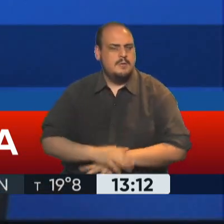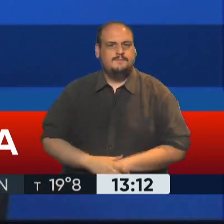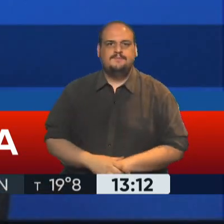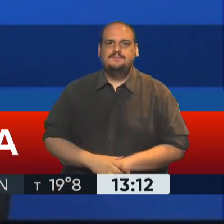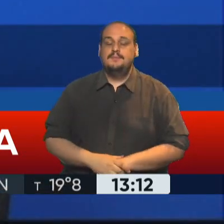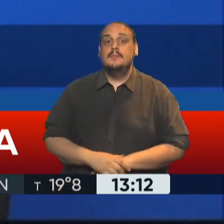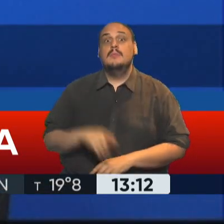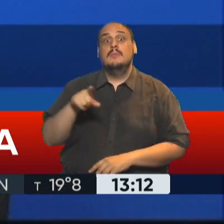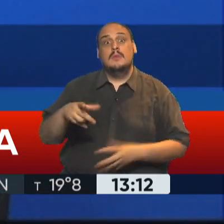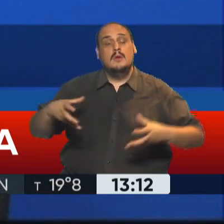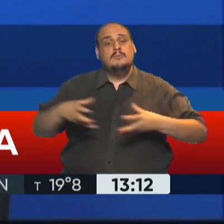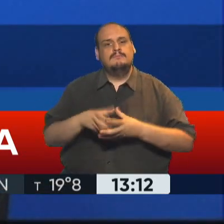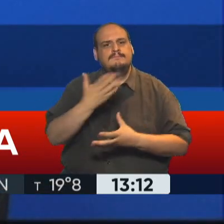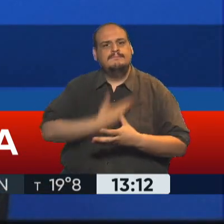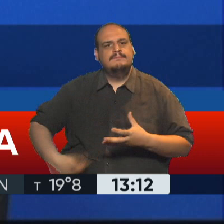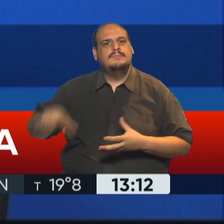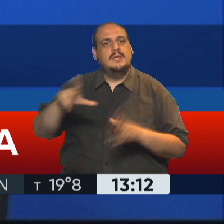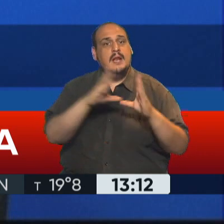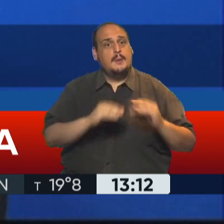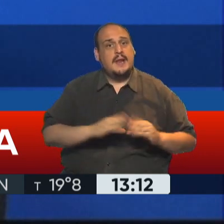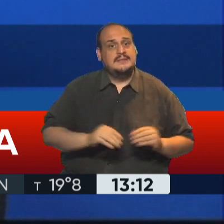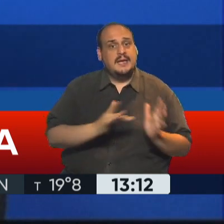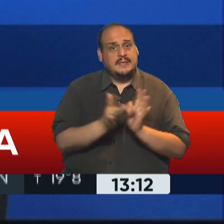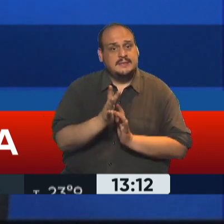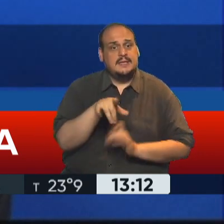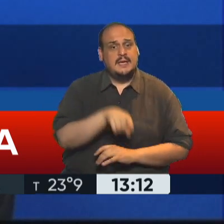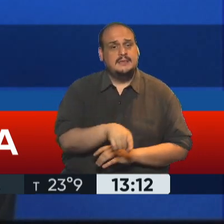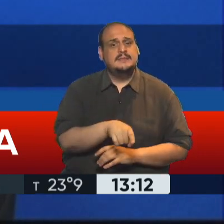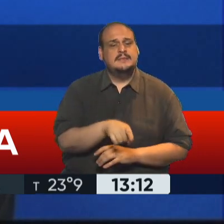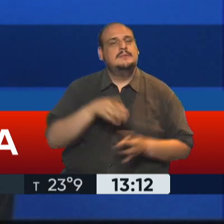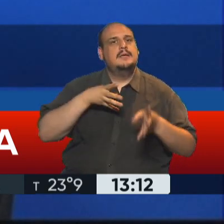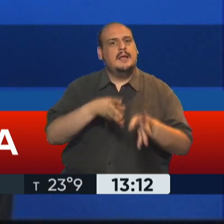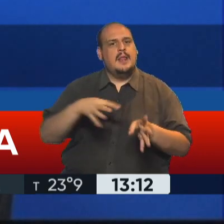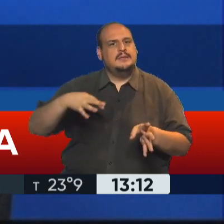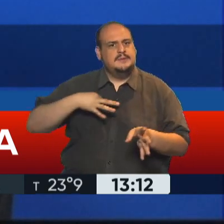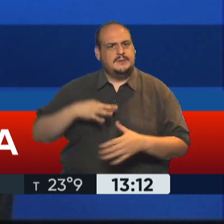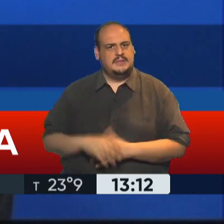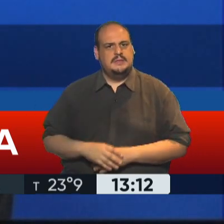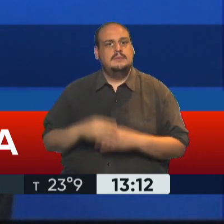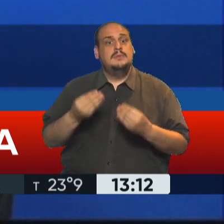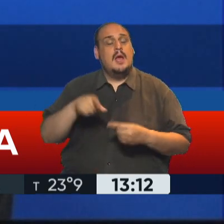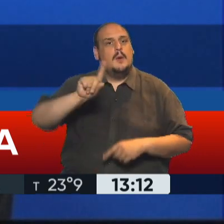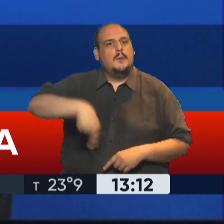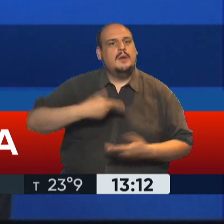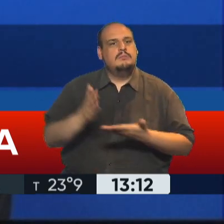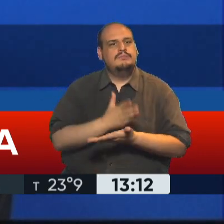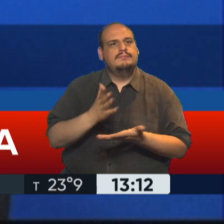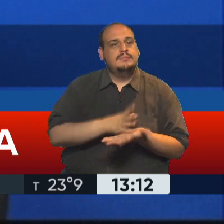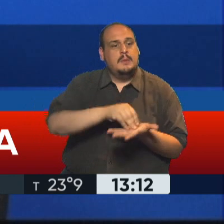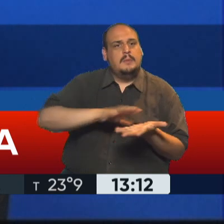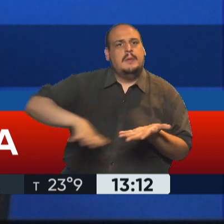البرنامج الحقيقي لحزب القوات اللبنانية هو الحرب الأهلية. لأن الحرب الأهلية هي التي